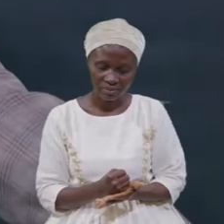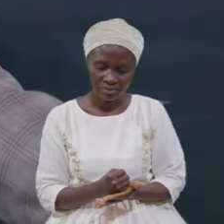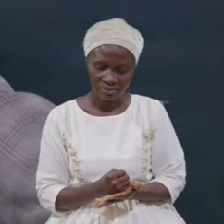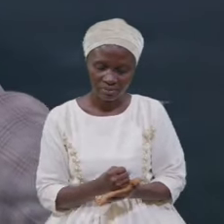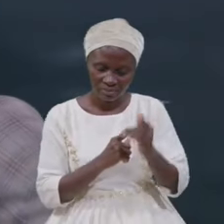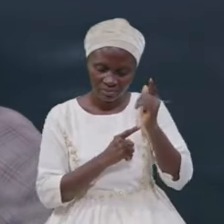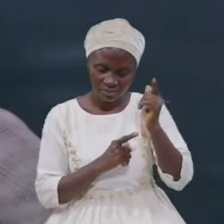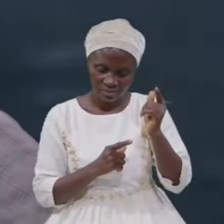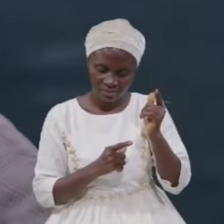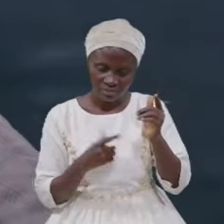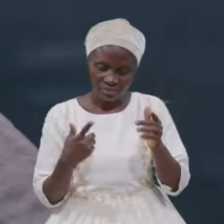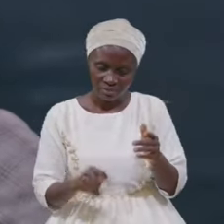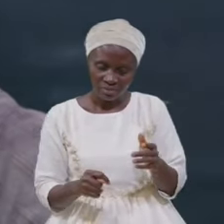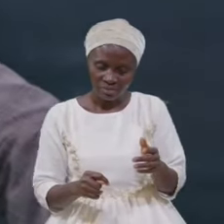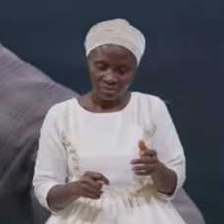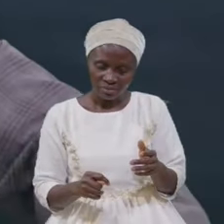La perte